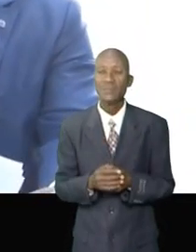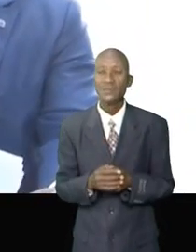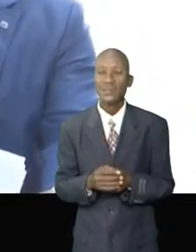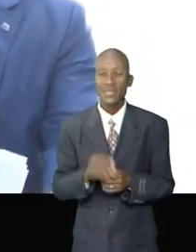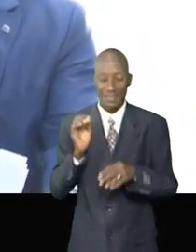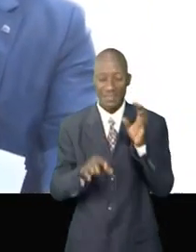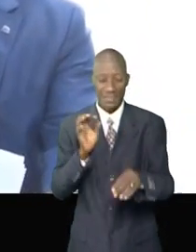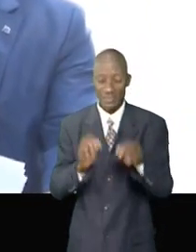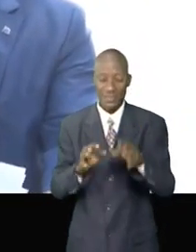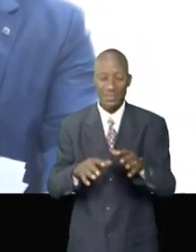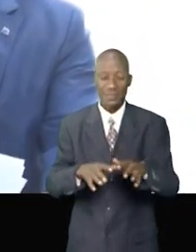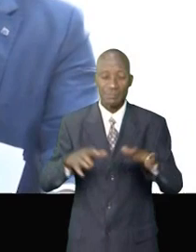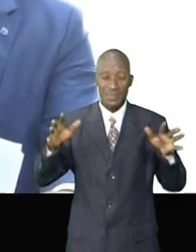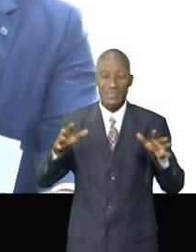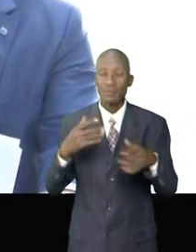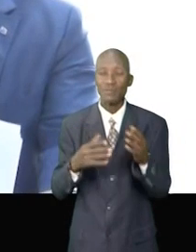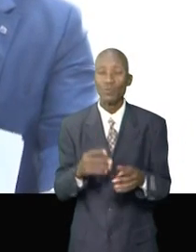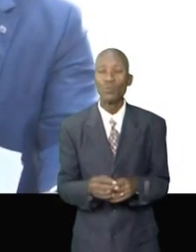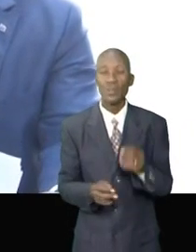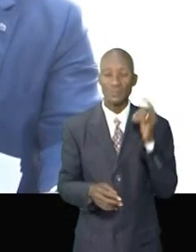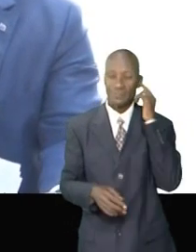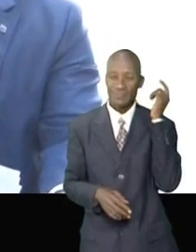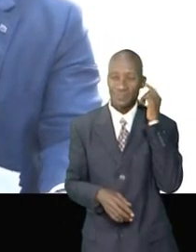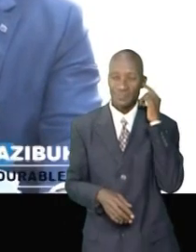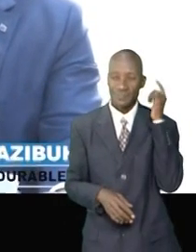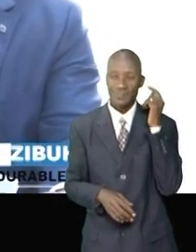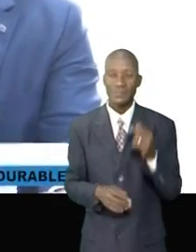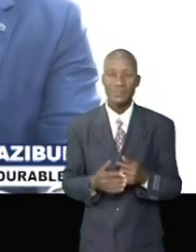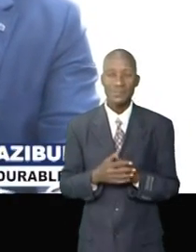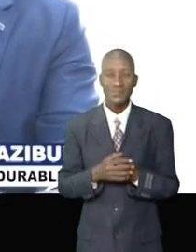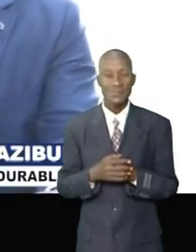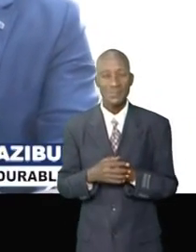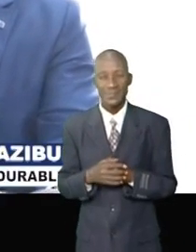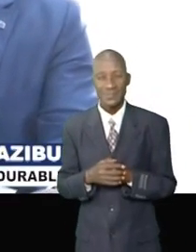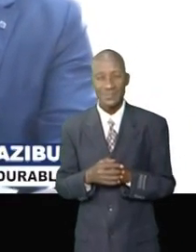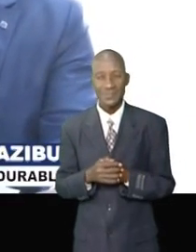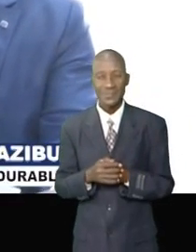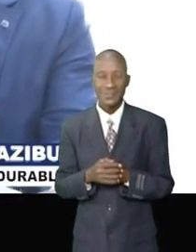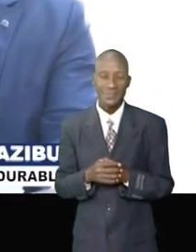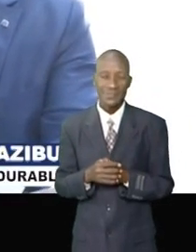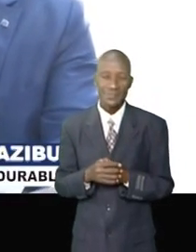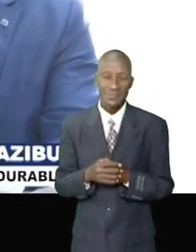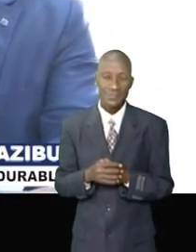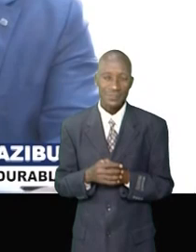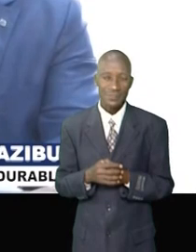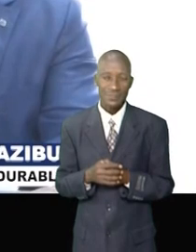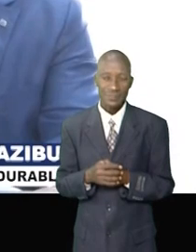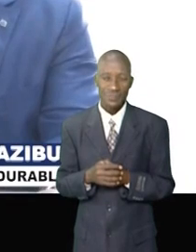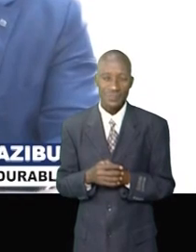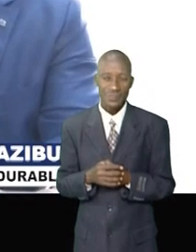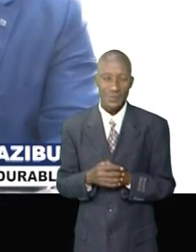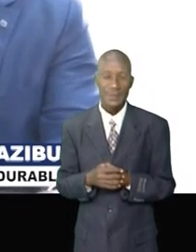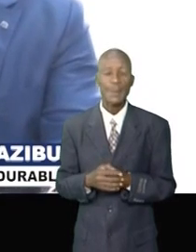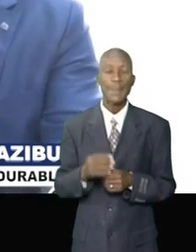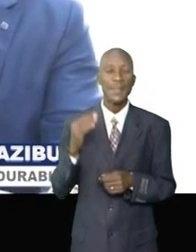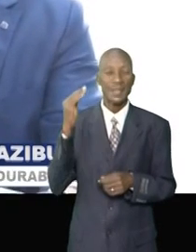un changement radical des comportements et des mentalités, ainsi que l'adoption par